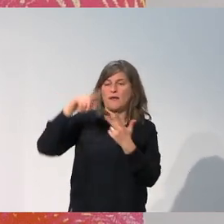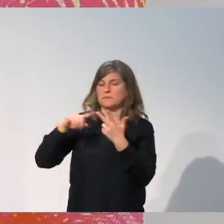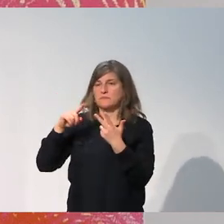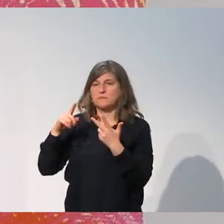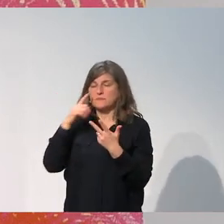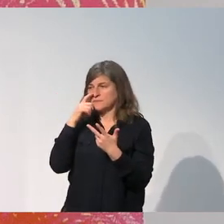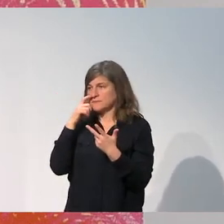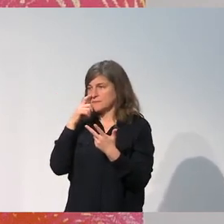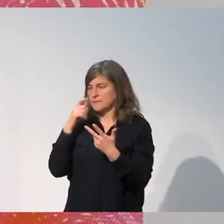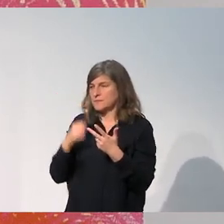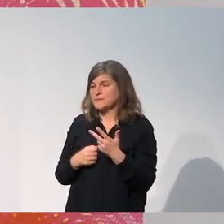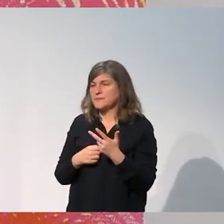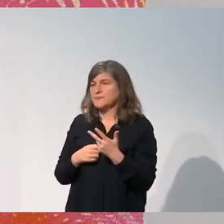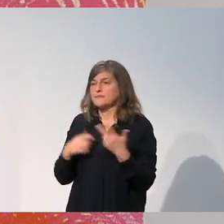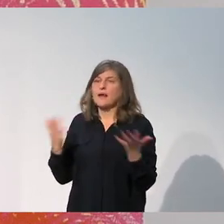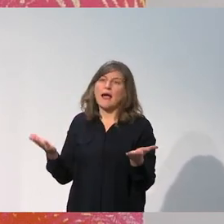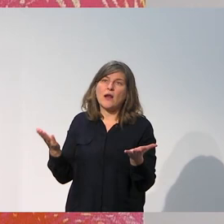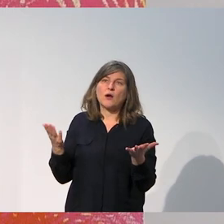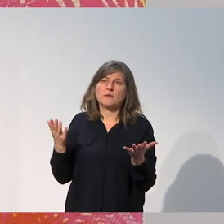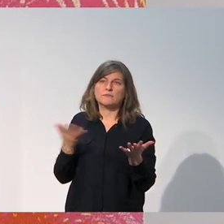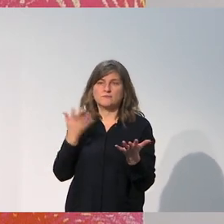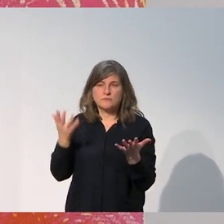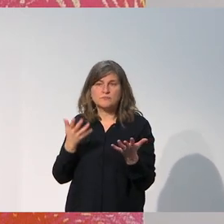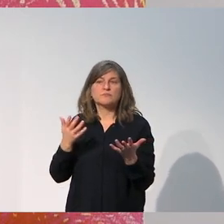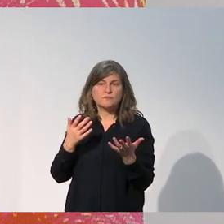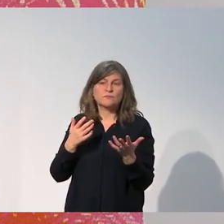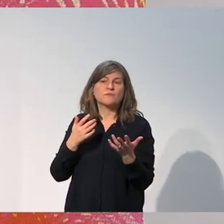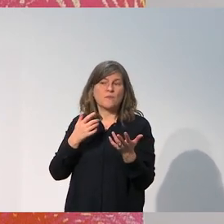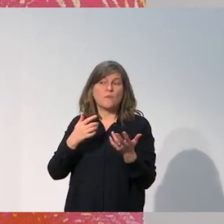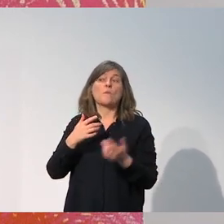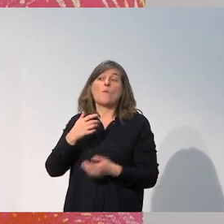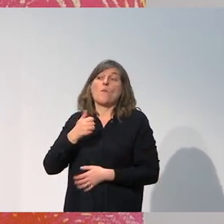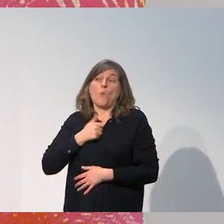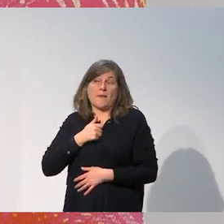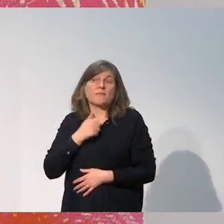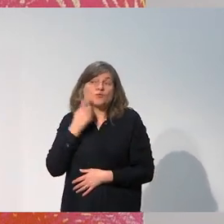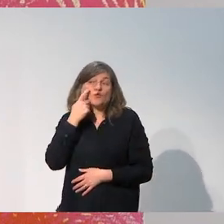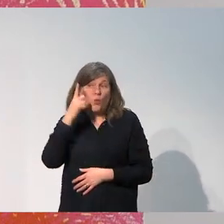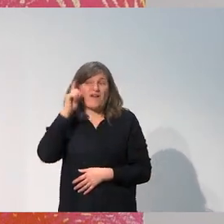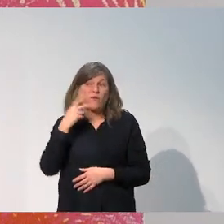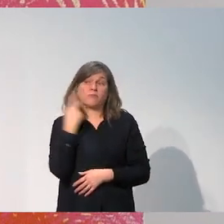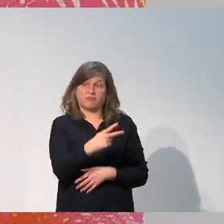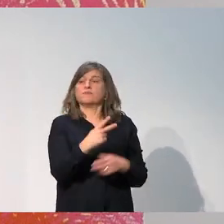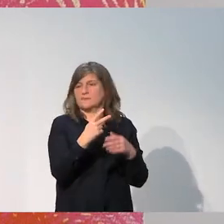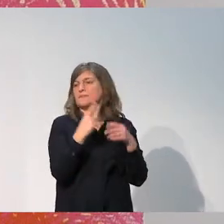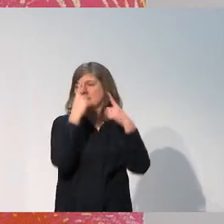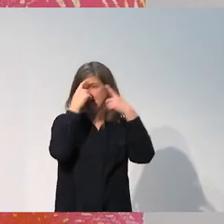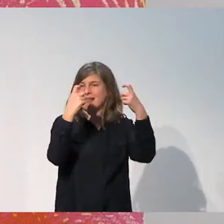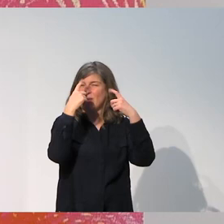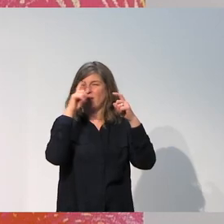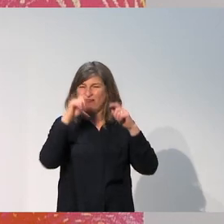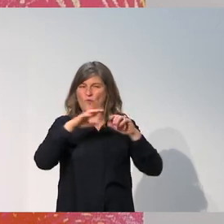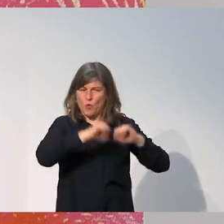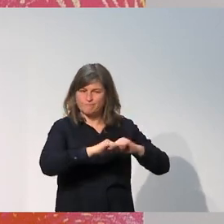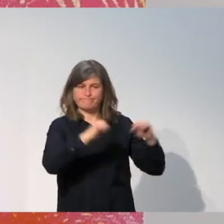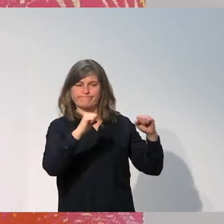alors, je pense qu'il y a quelque chose à redécouvrir peut-être dans ces théories climatiques, dans le sens où on